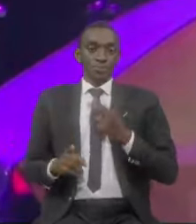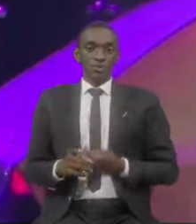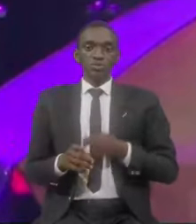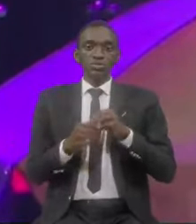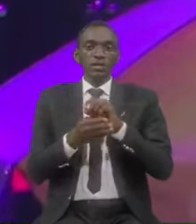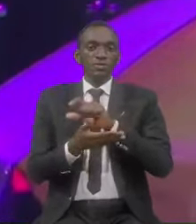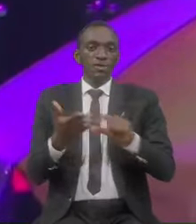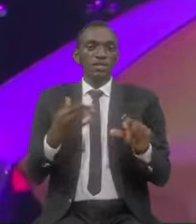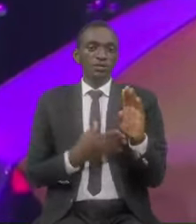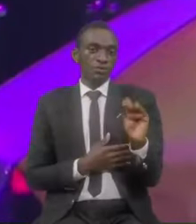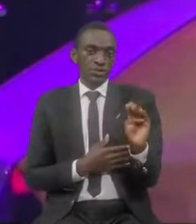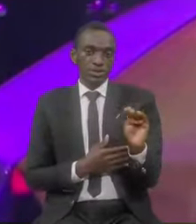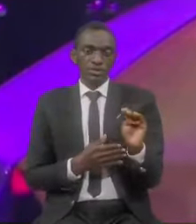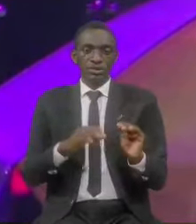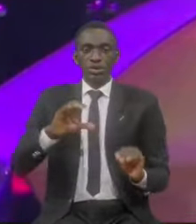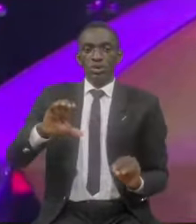verset 14 nous dit,